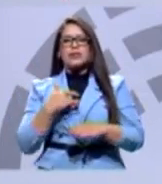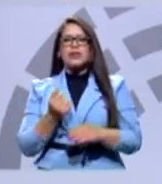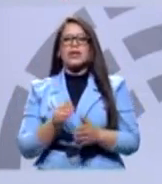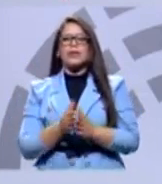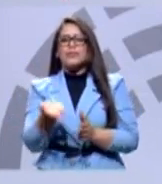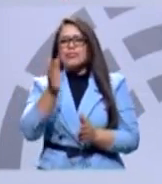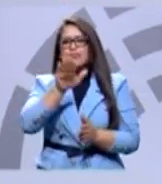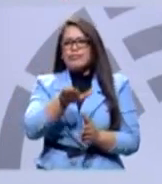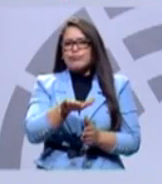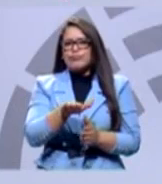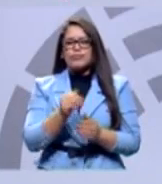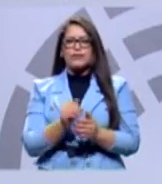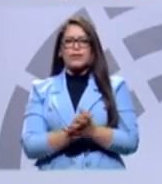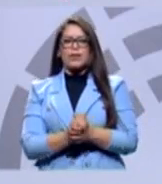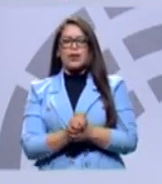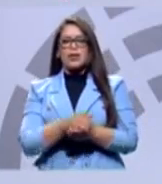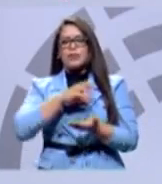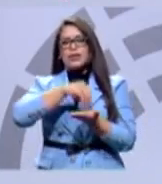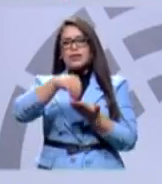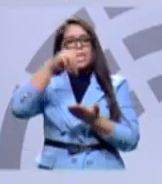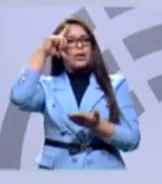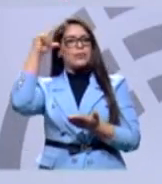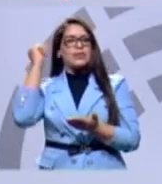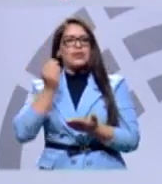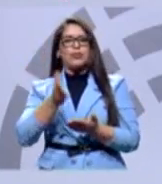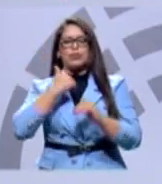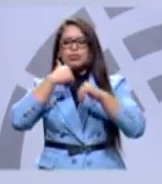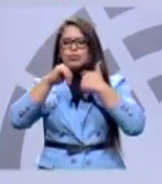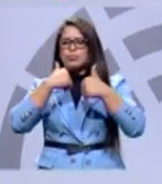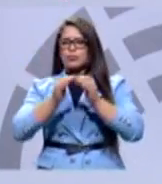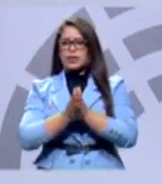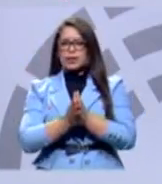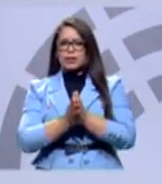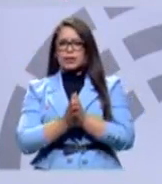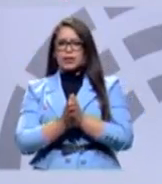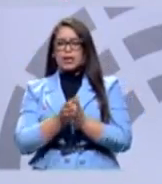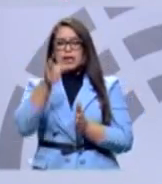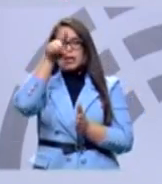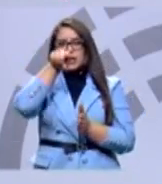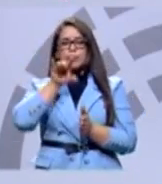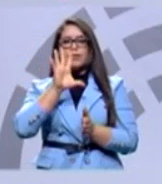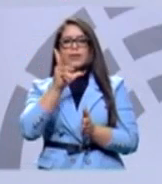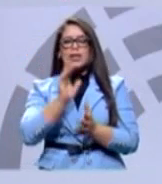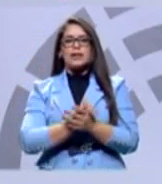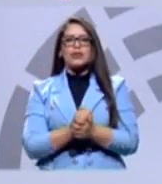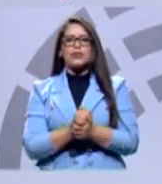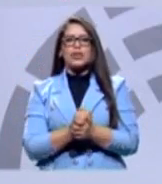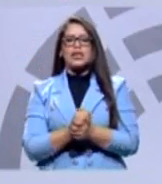ما تلقى شيء يعدوها البوزيل تموت في الطريق نحب نطرح سويلم